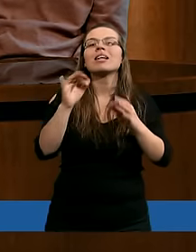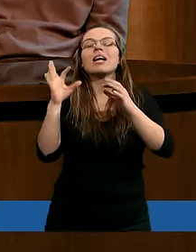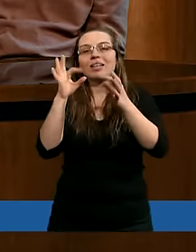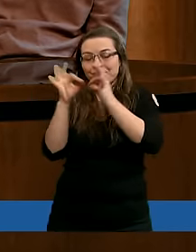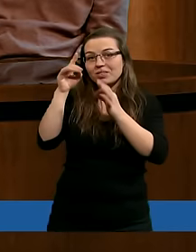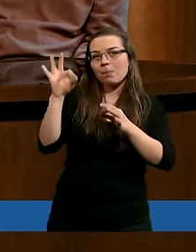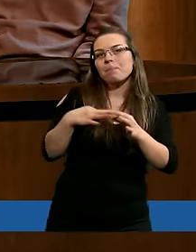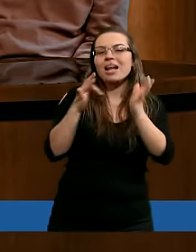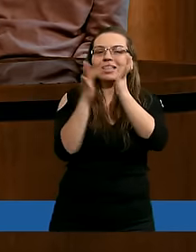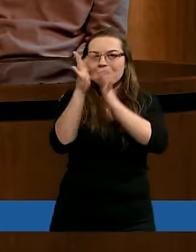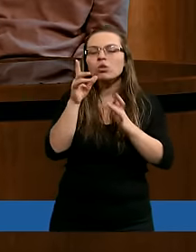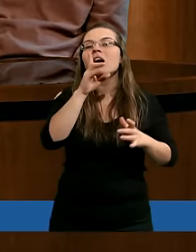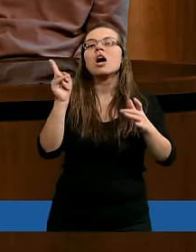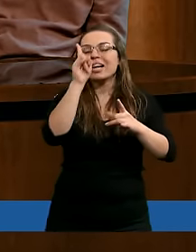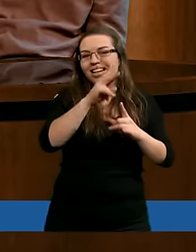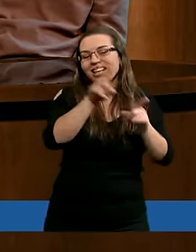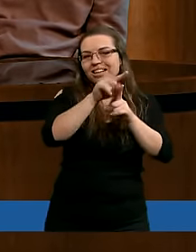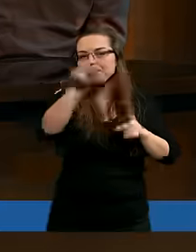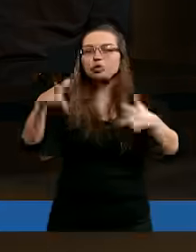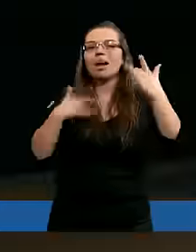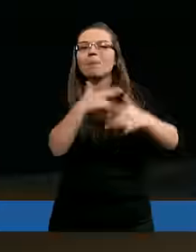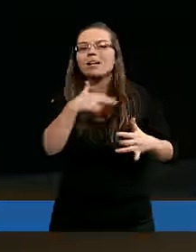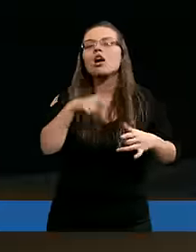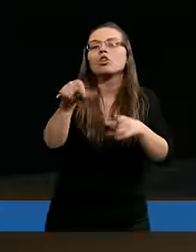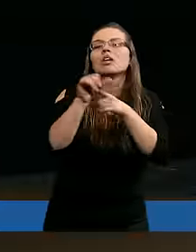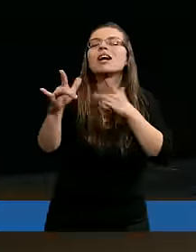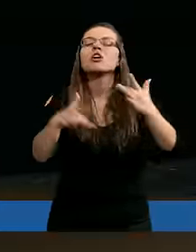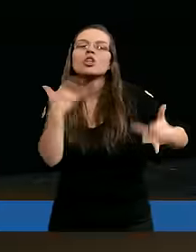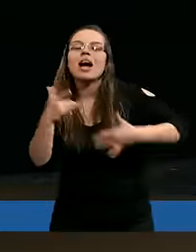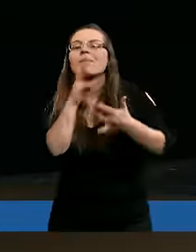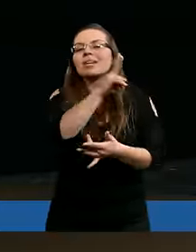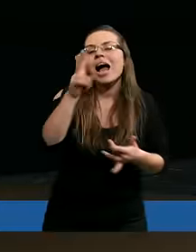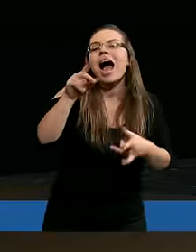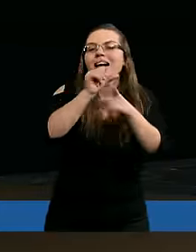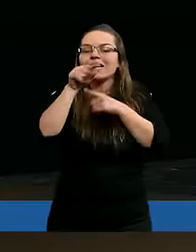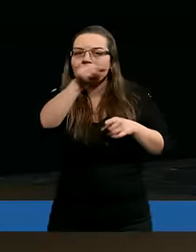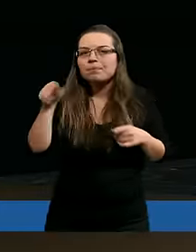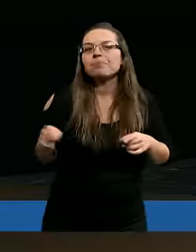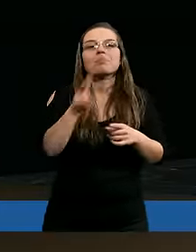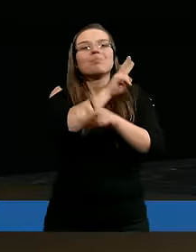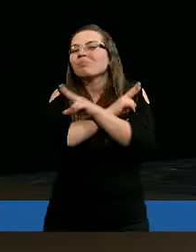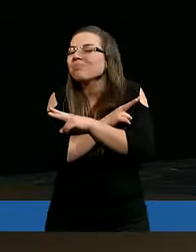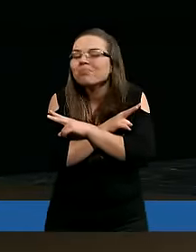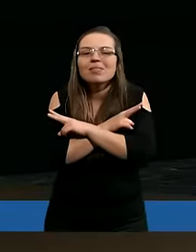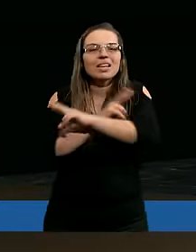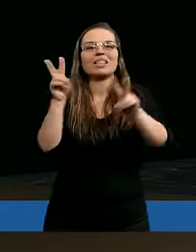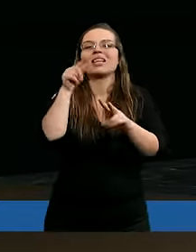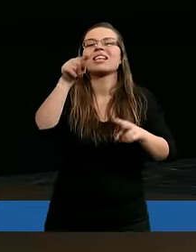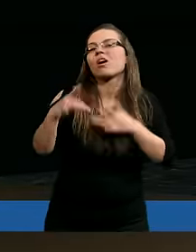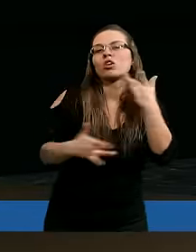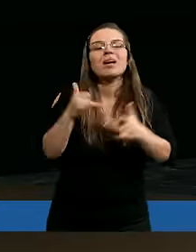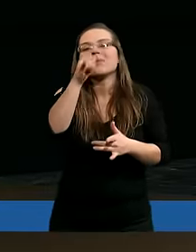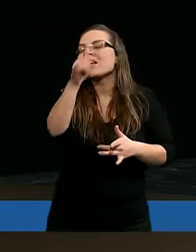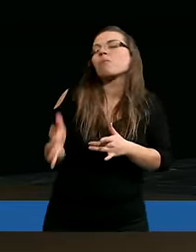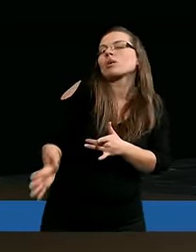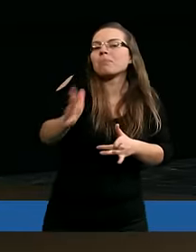cierpienie Pana Jezusa, także cierpienie każdego z nas, to jest to, że w cierpieniu każdy jest sam. Nikt nie może tego